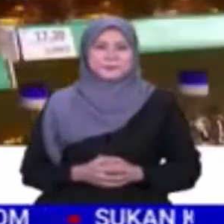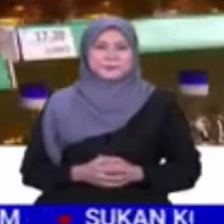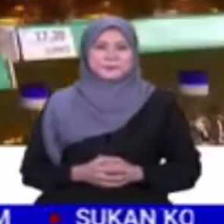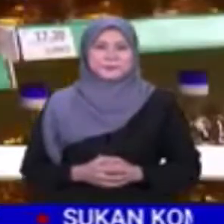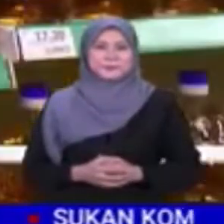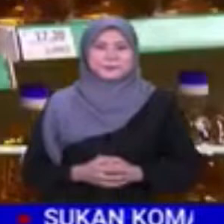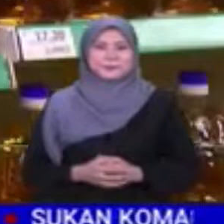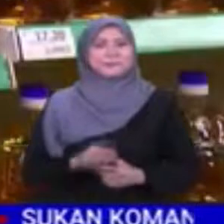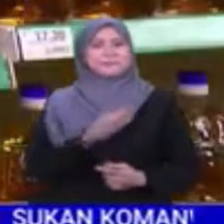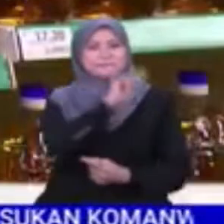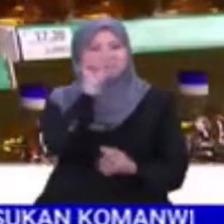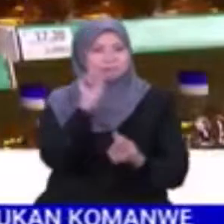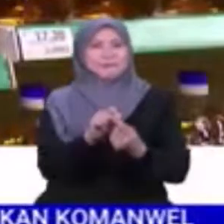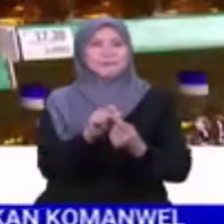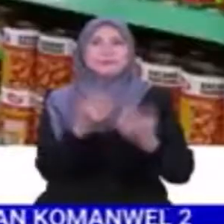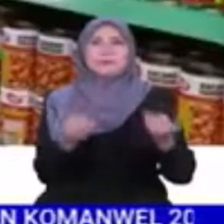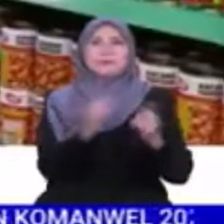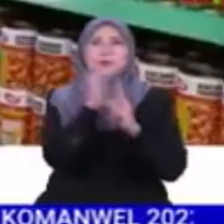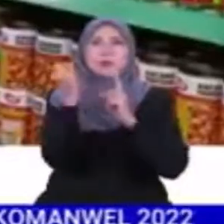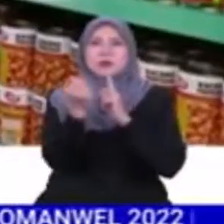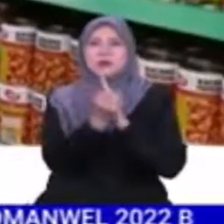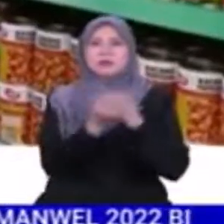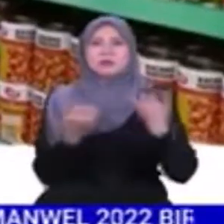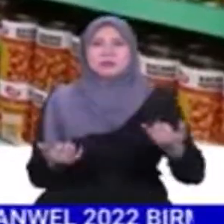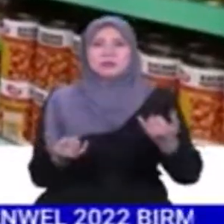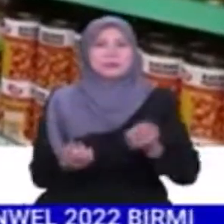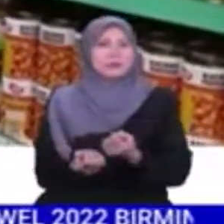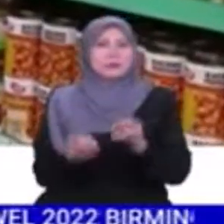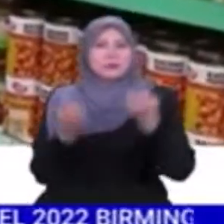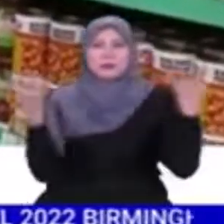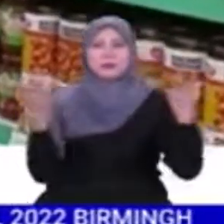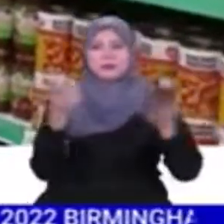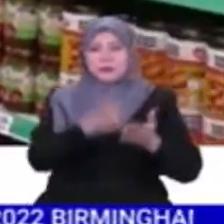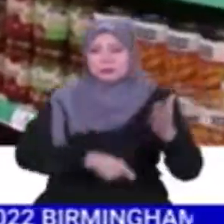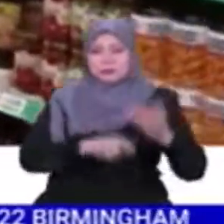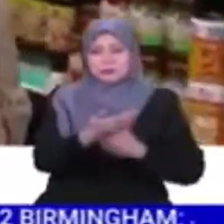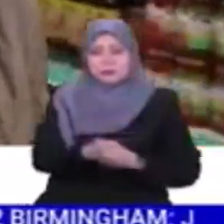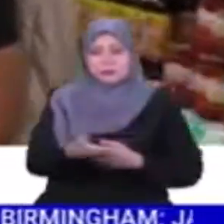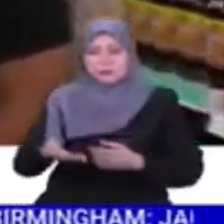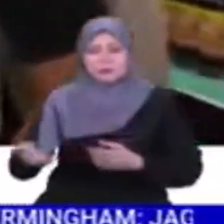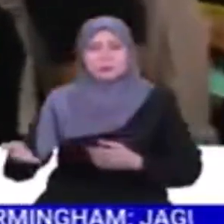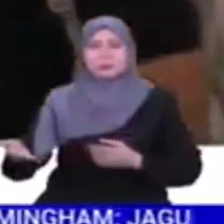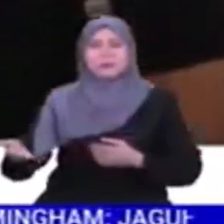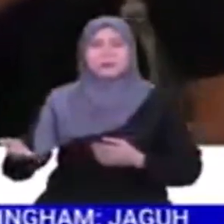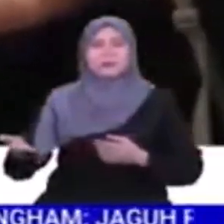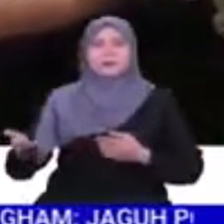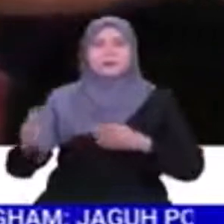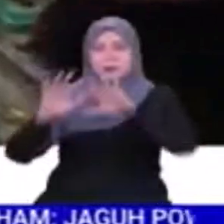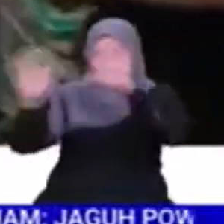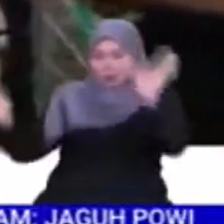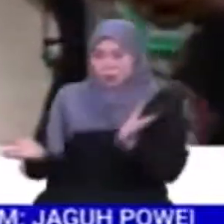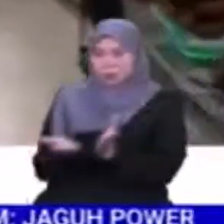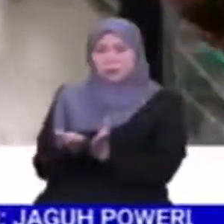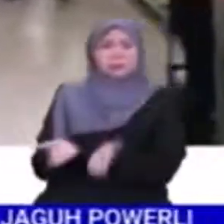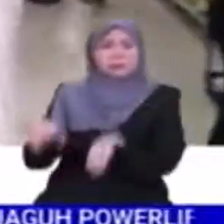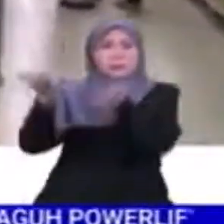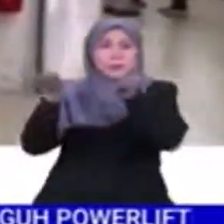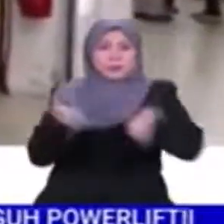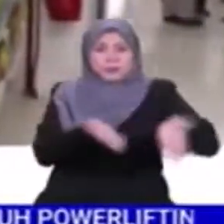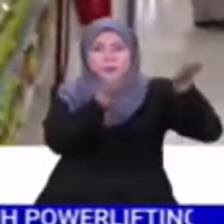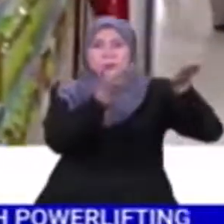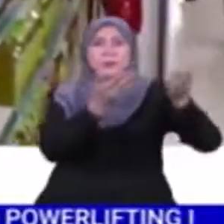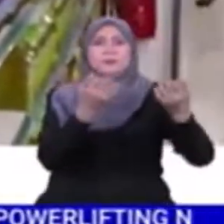Saya rasa itu memang bertepatan dengan keadaan sekarang ini, dengan banyak harga-harga barang di seluruh dunia pun meningkat. Jadi memang